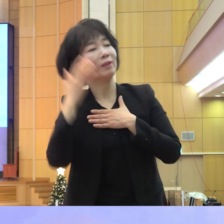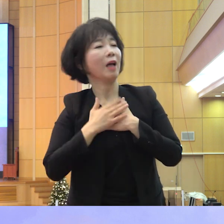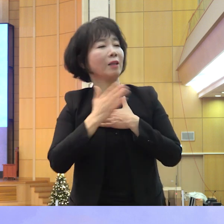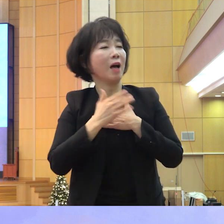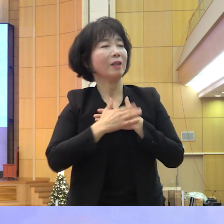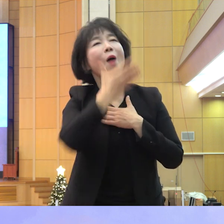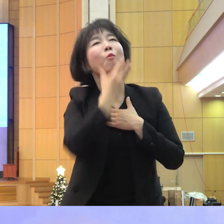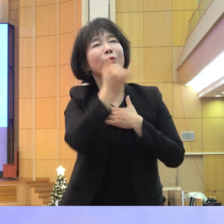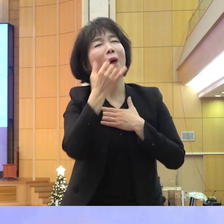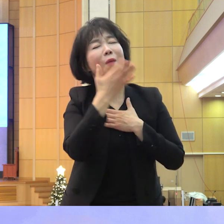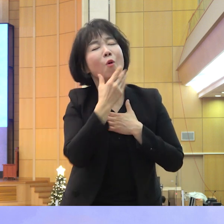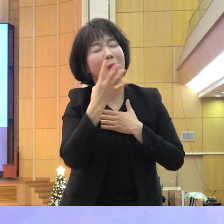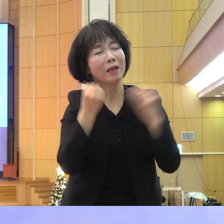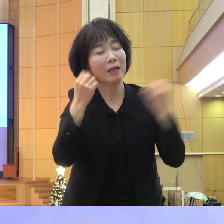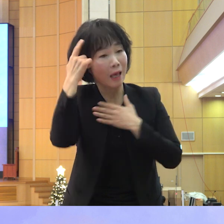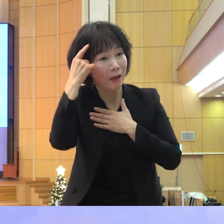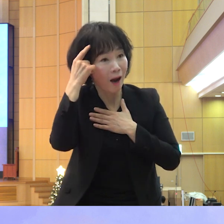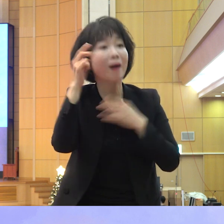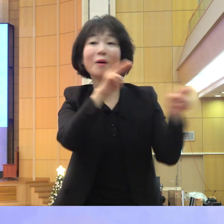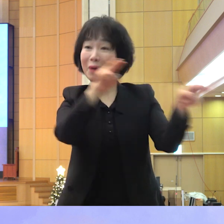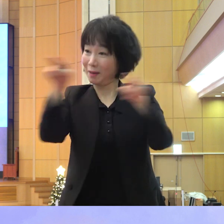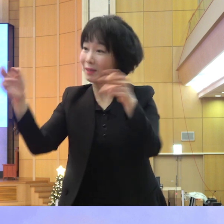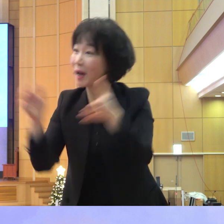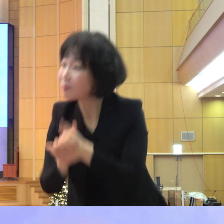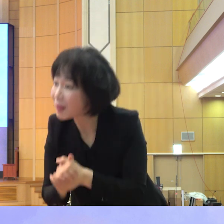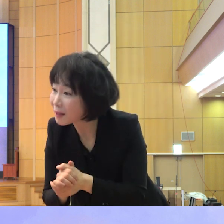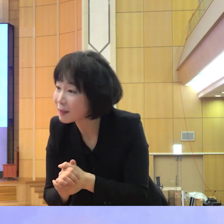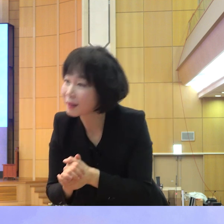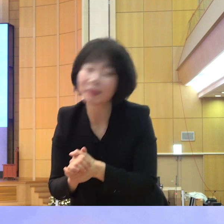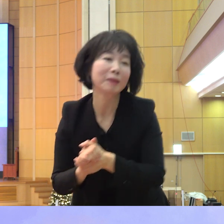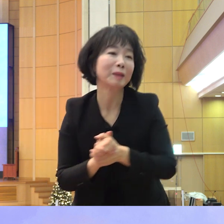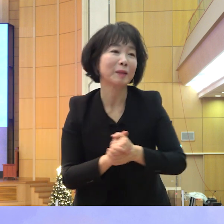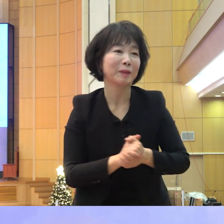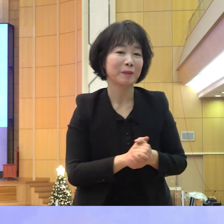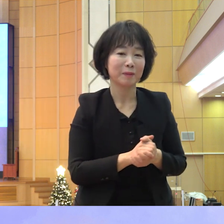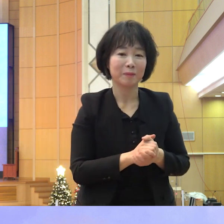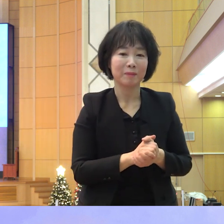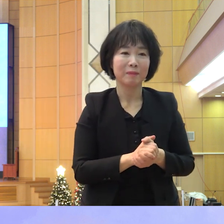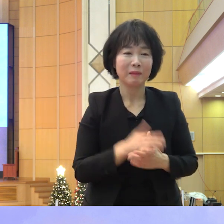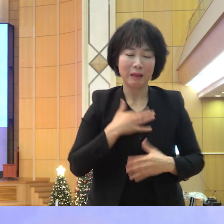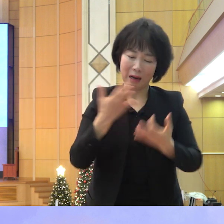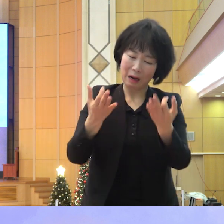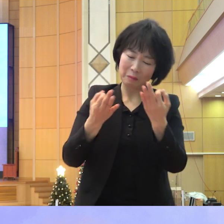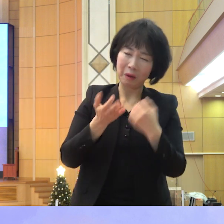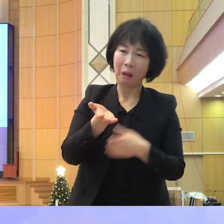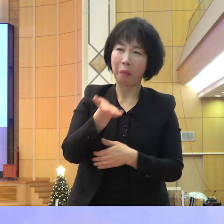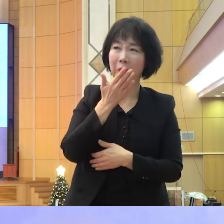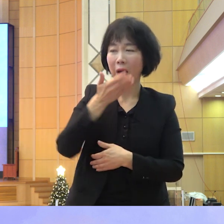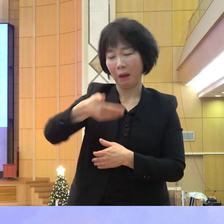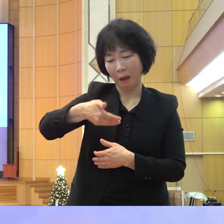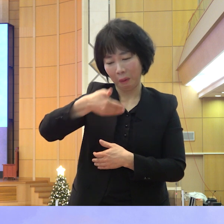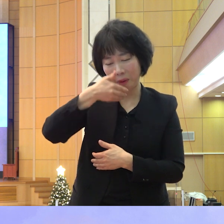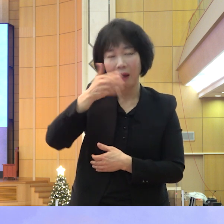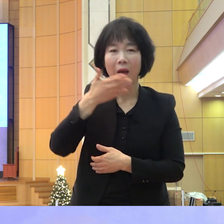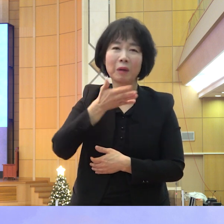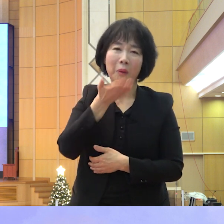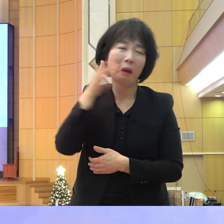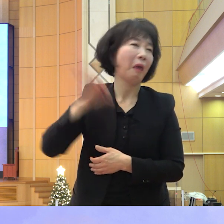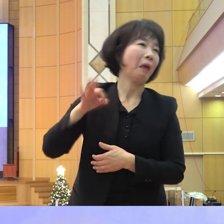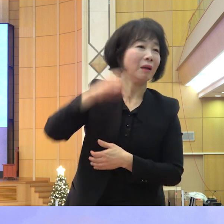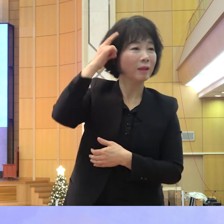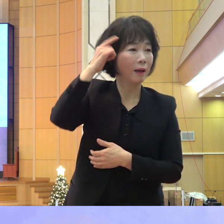못생겼다. 여러분 자꾸만 여러분들을 그렇게 비하하거나 여러분들을